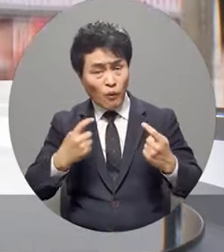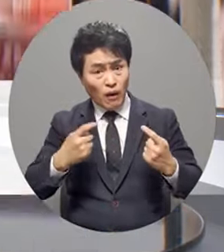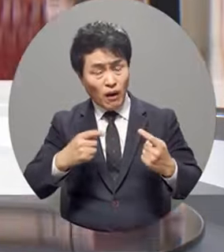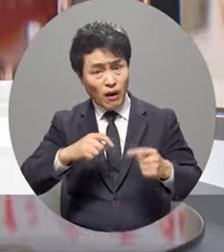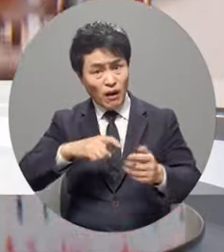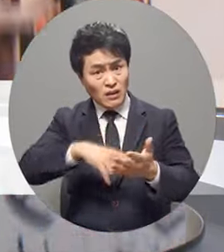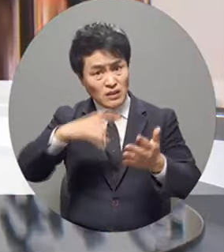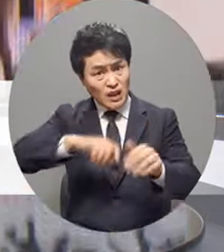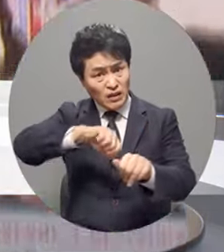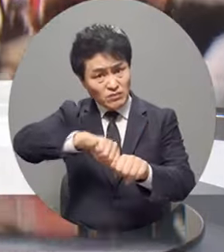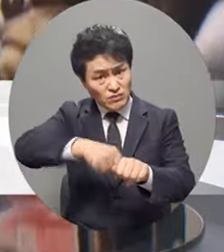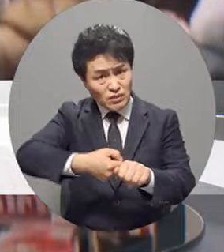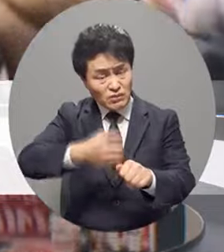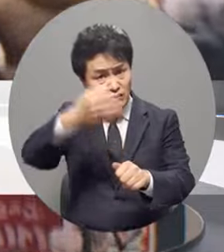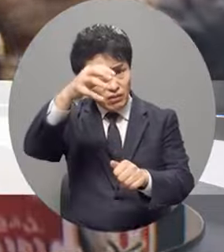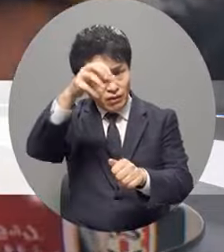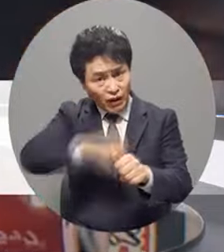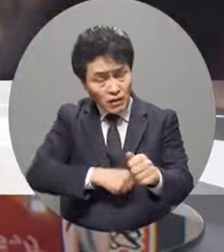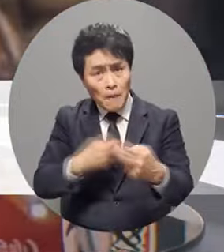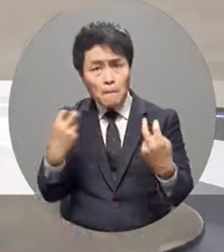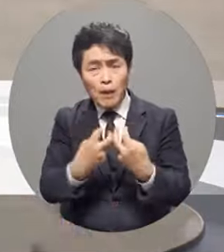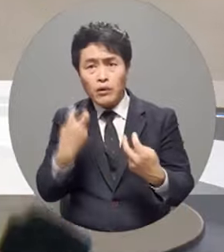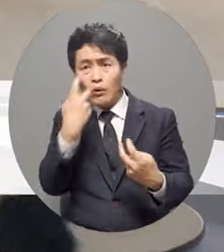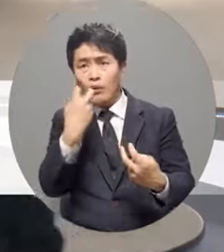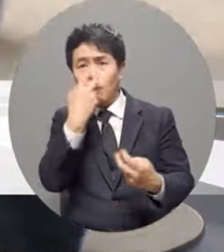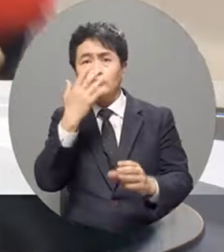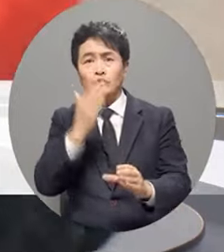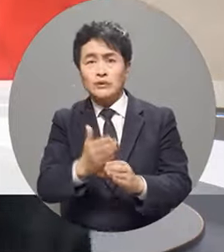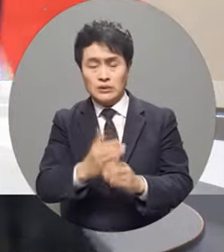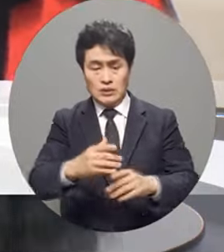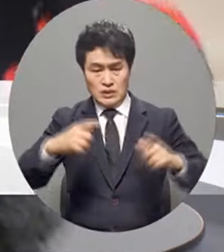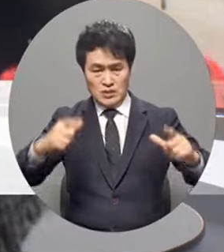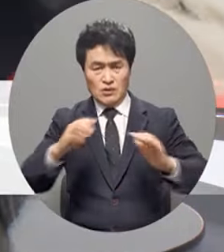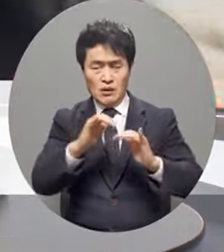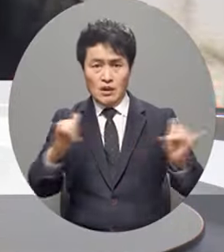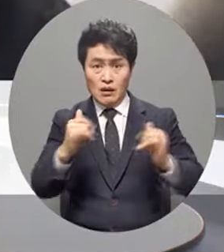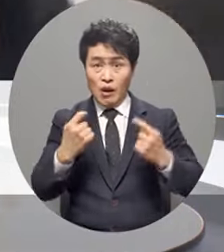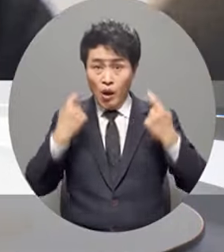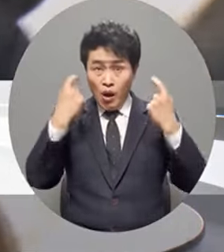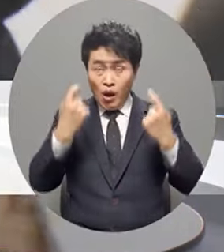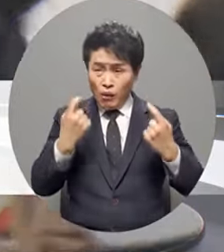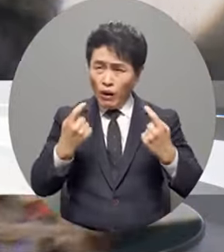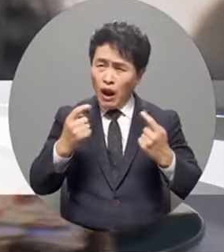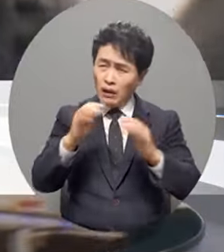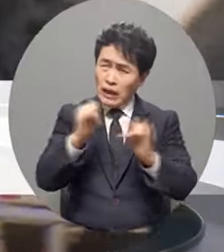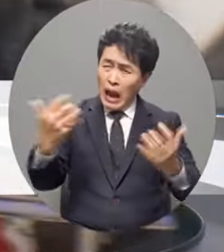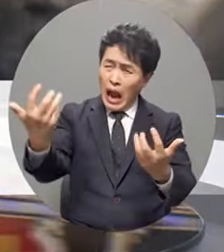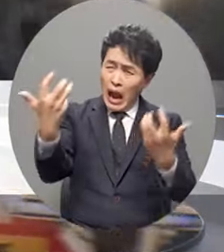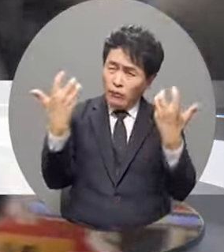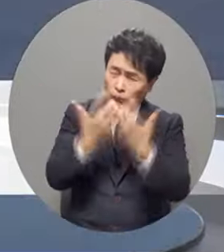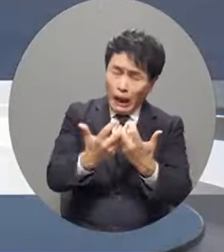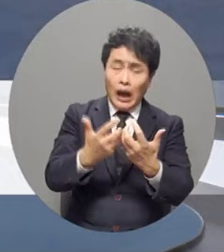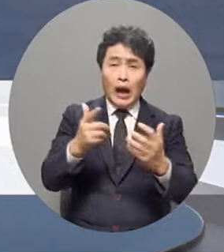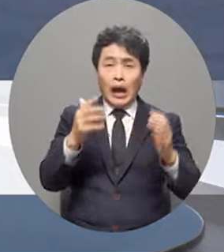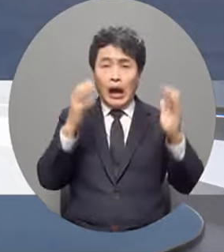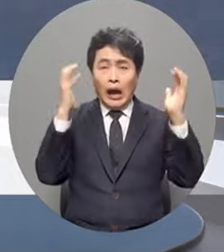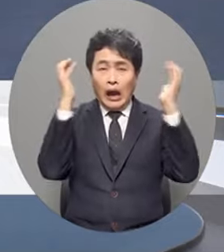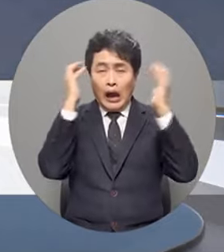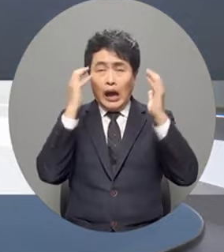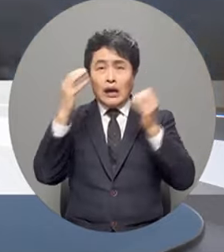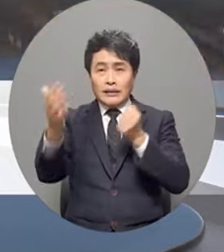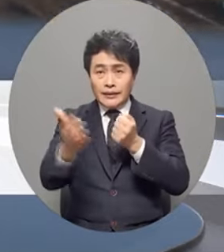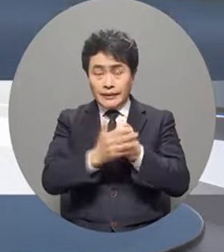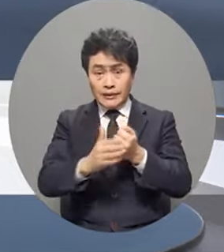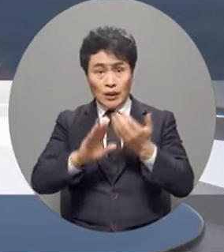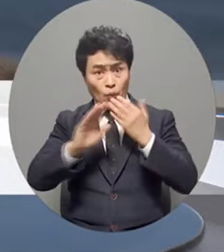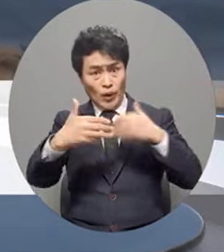징수금을 부과하는 방안을 검토하고 있습니다. 지역 주민들이 이른바 관광 공해에 시달리고 있다는 게 이유인데요.